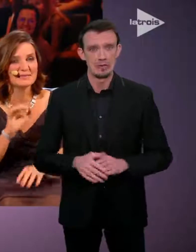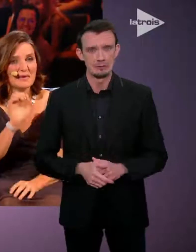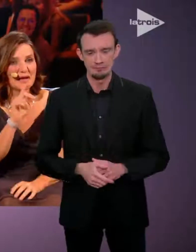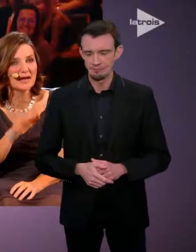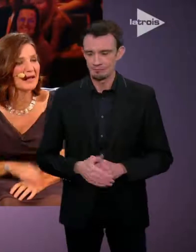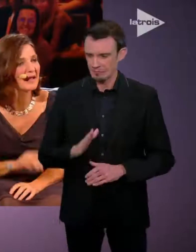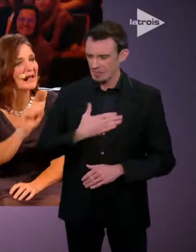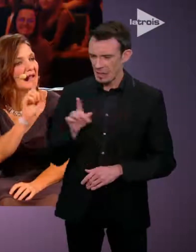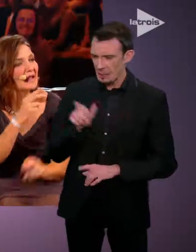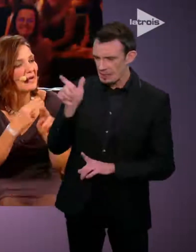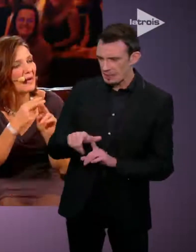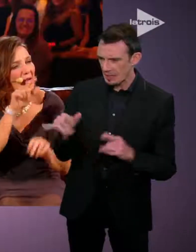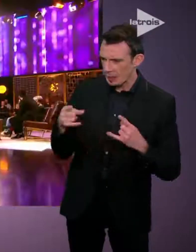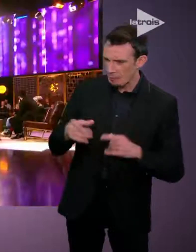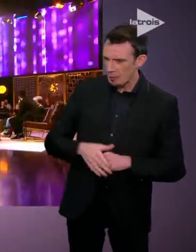T'aimes bien qui ?